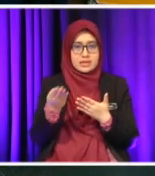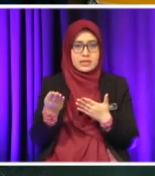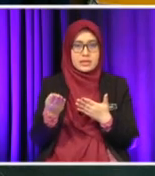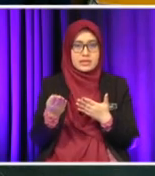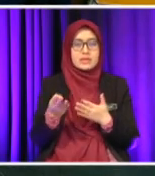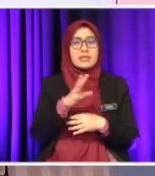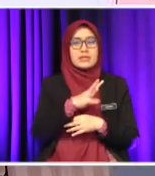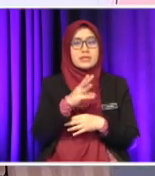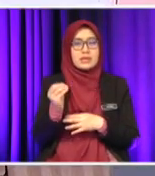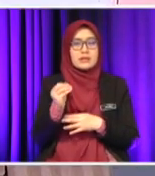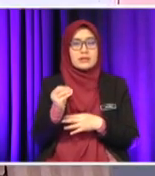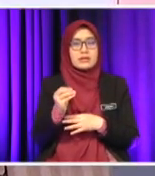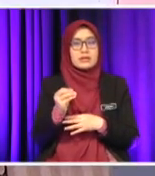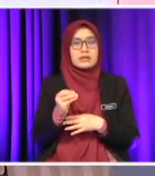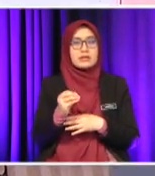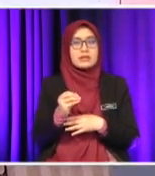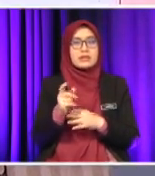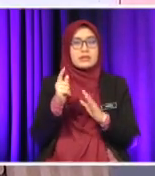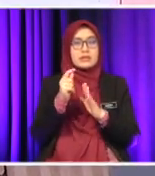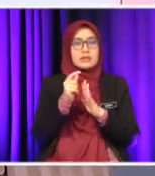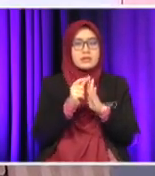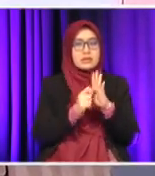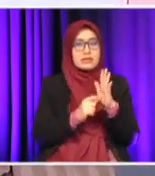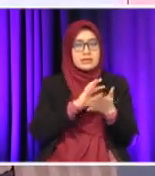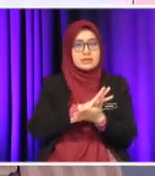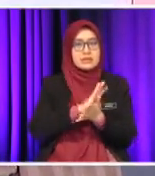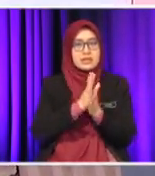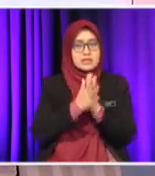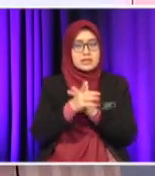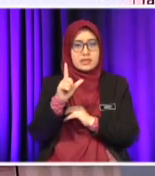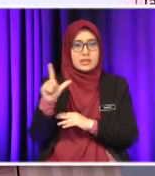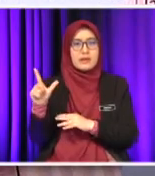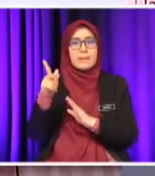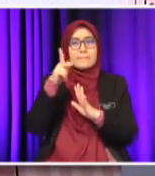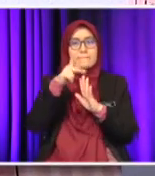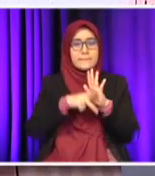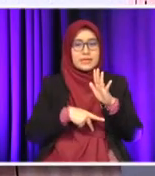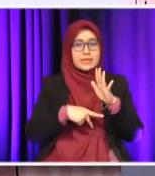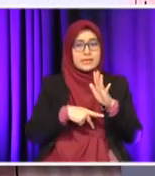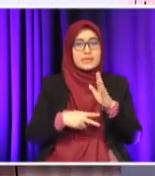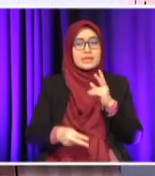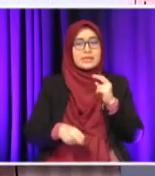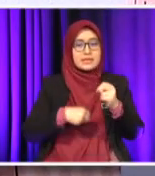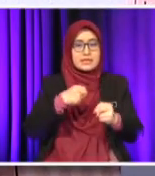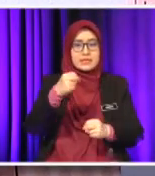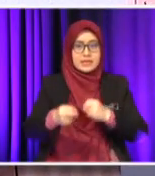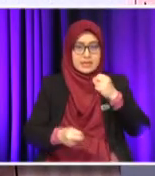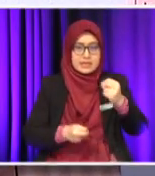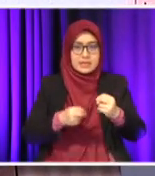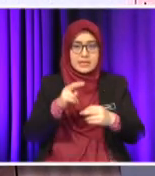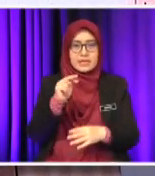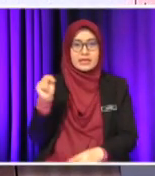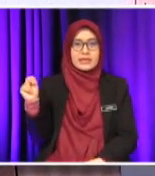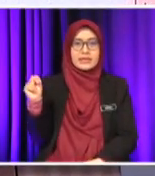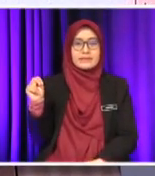Baik saya Letakkan perniagaan dekat sini selepas perniagaan akhirnya sampailah dia